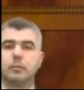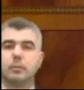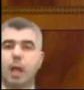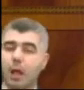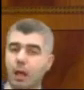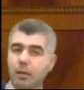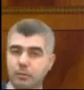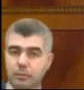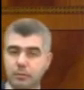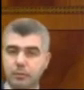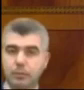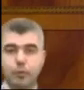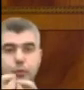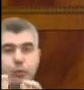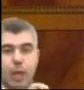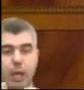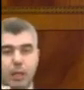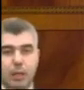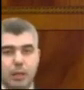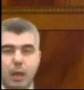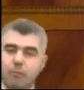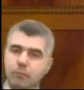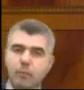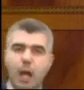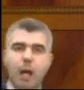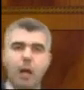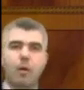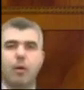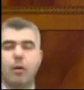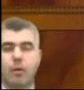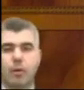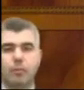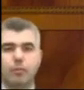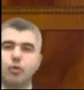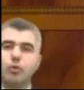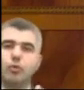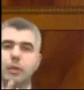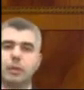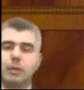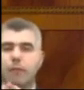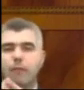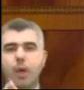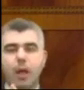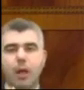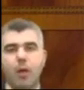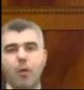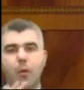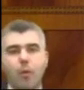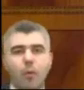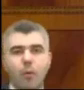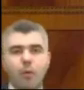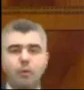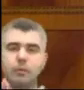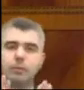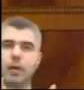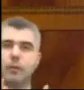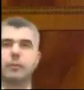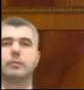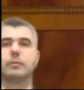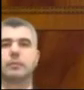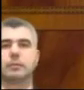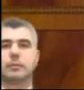القوة المشغلون الفرنسيون والشركاء الفرنسيون سيواكبون تطوير هذه